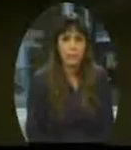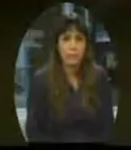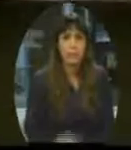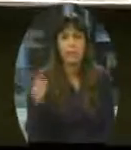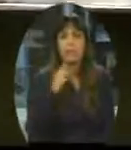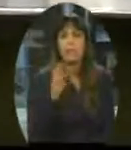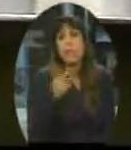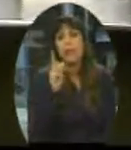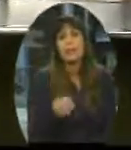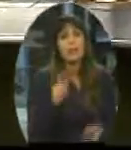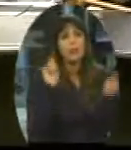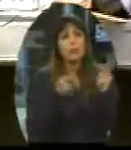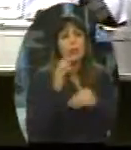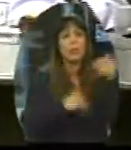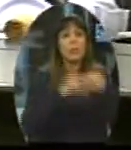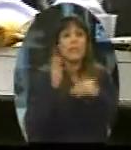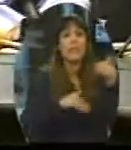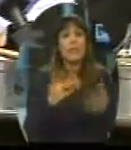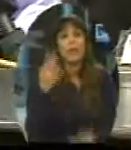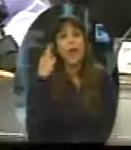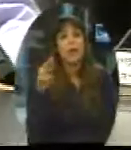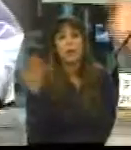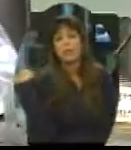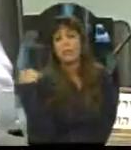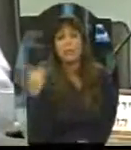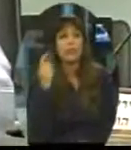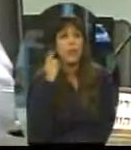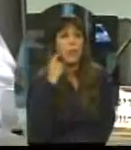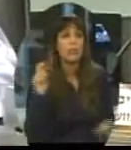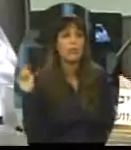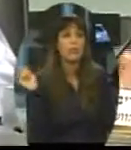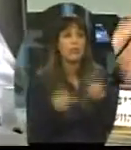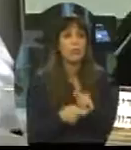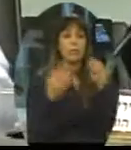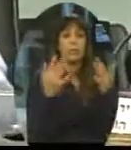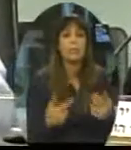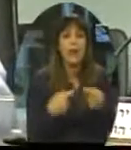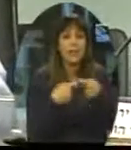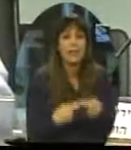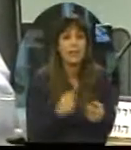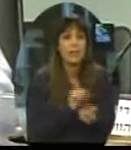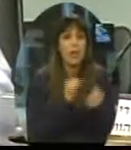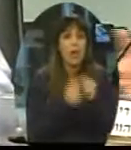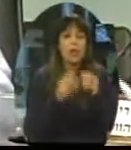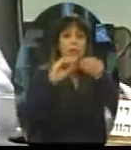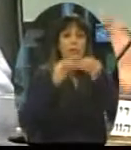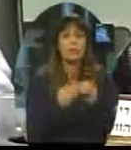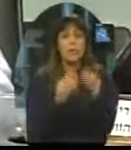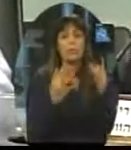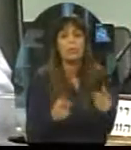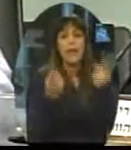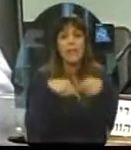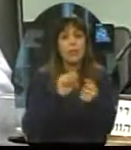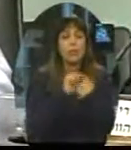שלם. החל מרעיונות ששמענו על שינוי במספר חברי הכנסת, או צמצום במספר הוועדות, או הקטנת